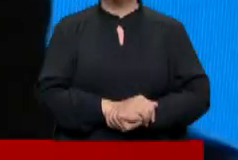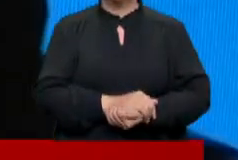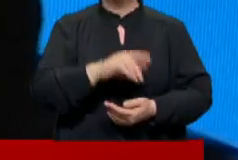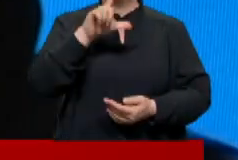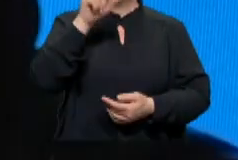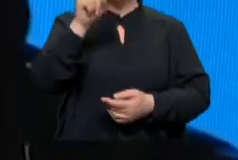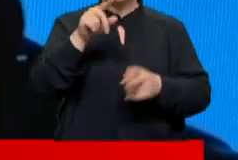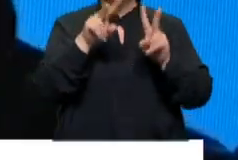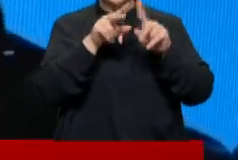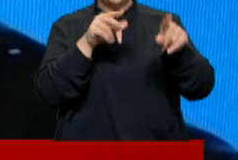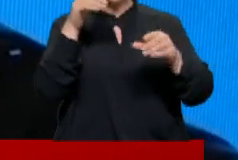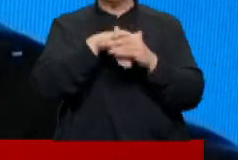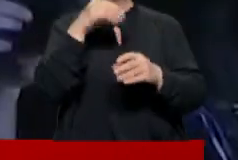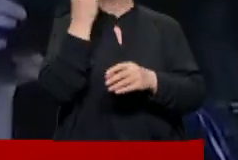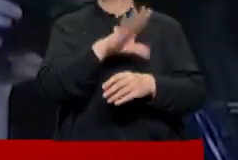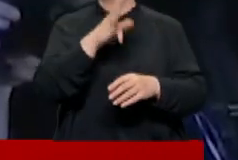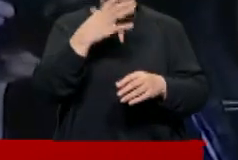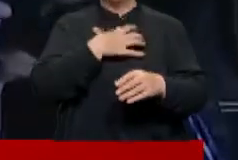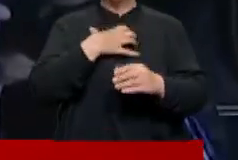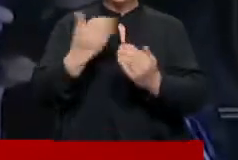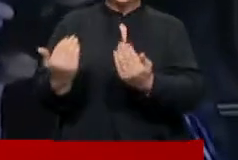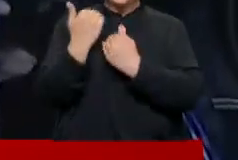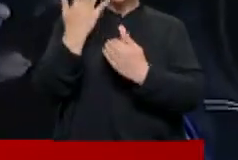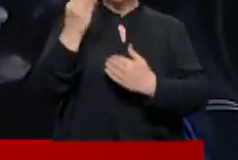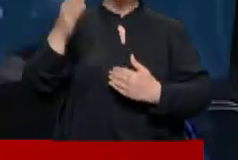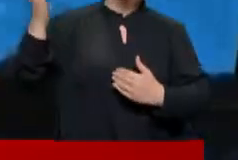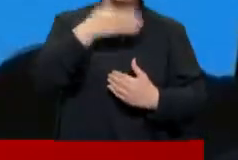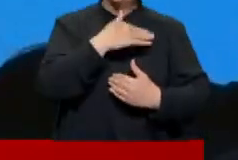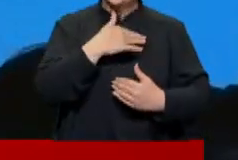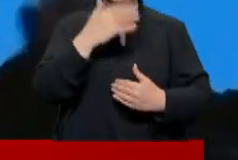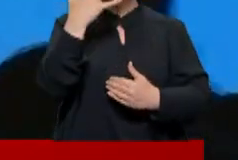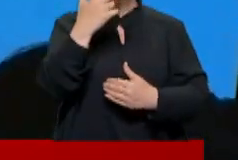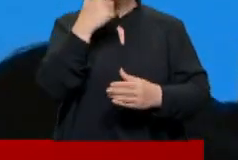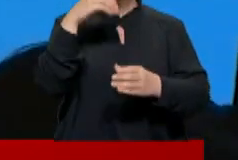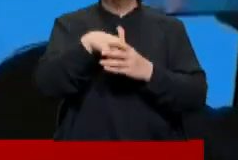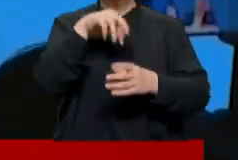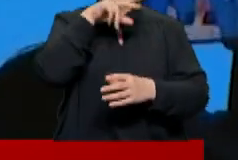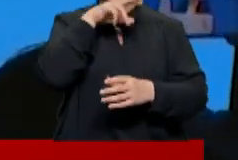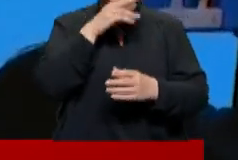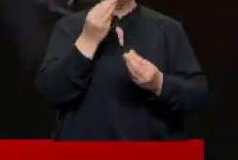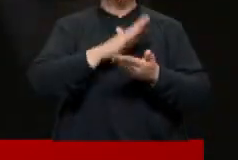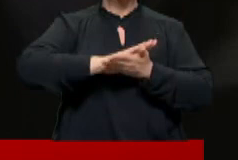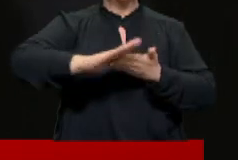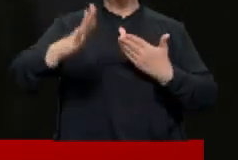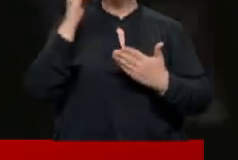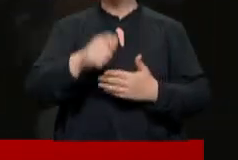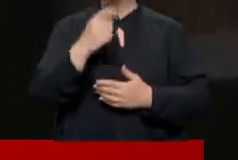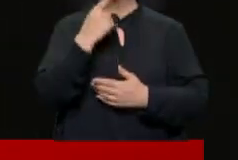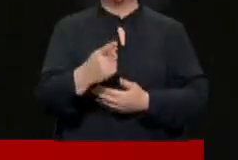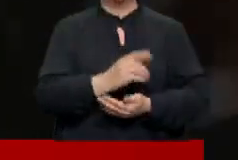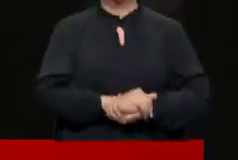Le Pen ise Macron'a oy vermeyenleri kendisine destek olmaya çağırdı. 5 yıl içinde Fransa'ya çeki düzen vereceğini